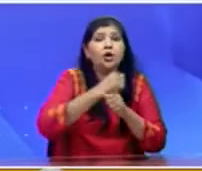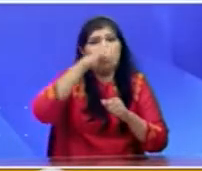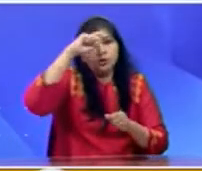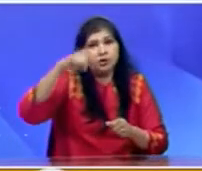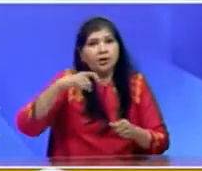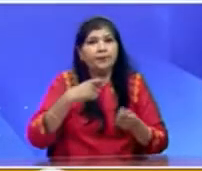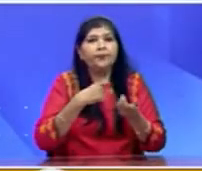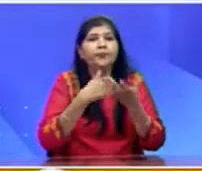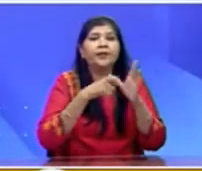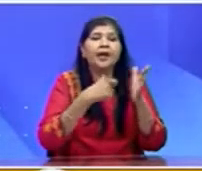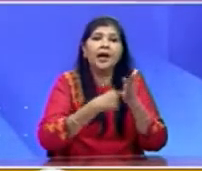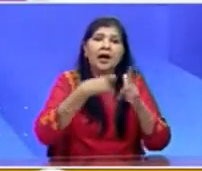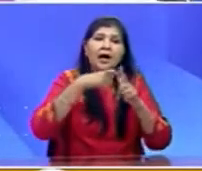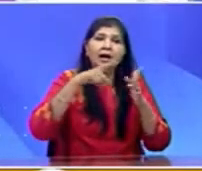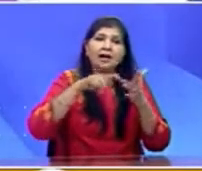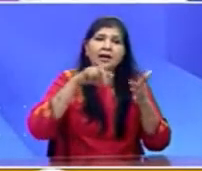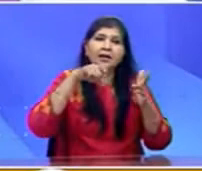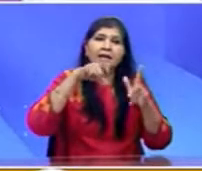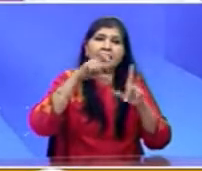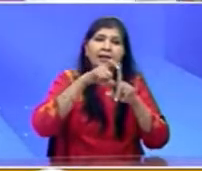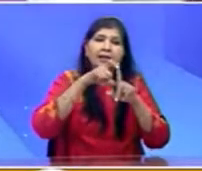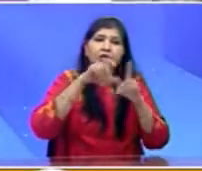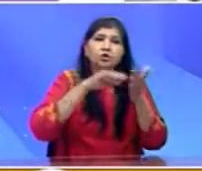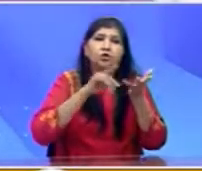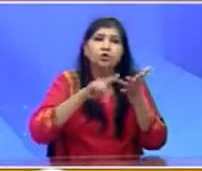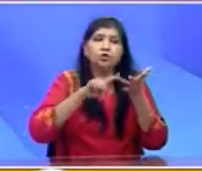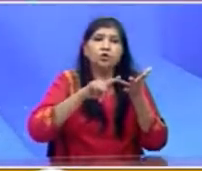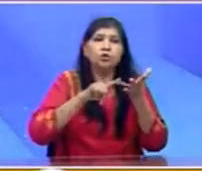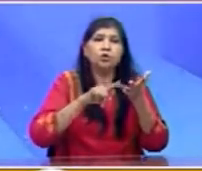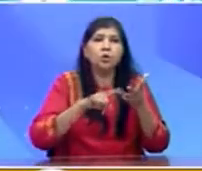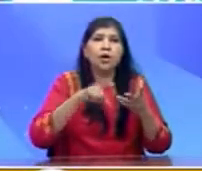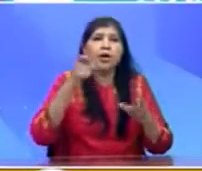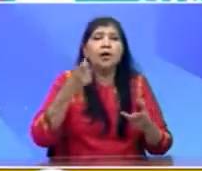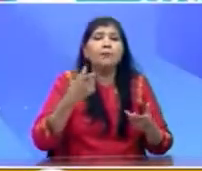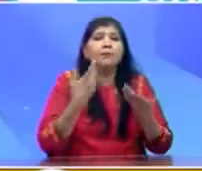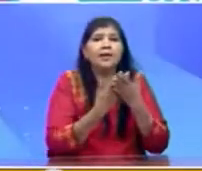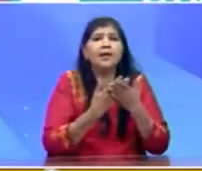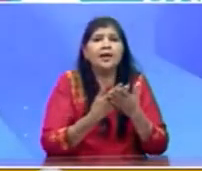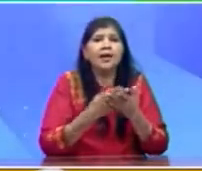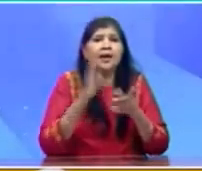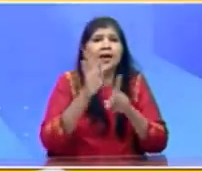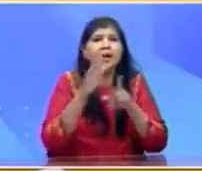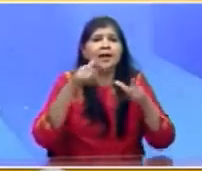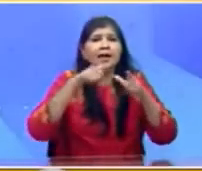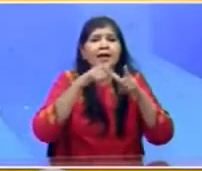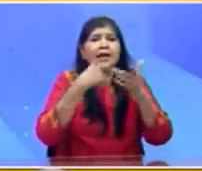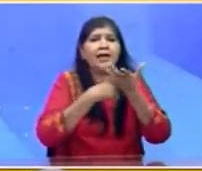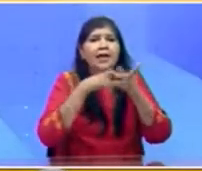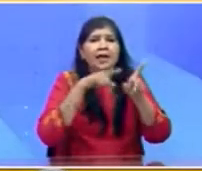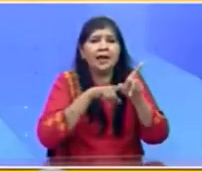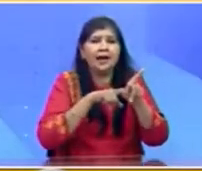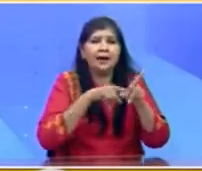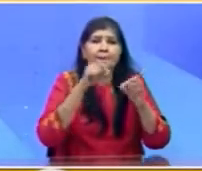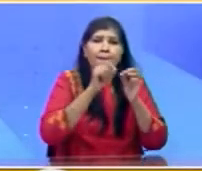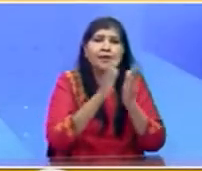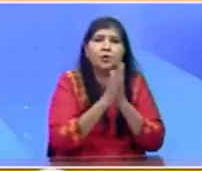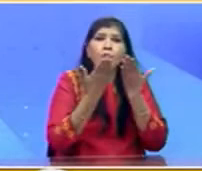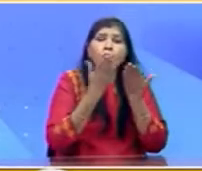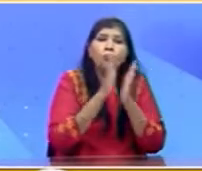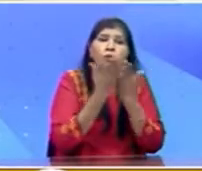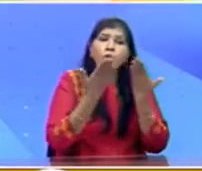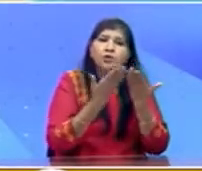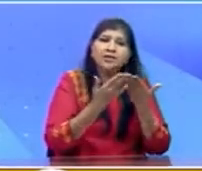आर्किडजू कंपनी एआर बेस्ड फ्लैश कार्ड्स और एआर बेस्ड स्टोरी बुक्स बना रही